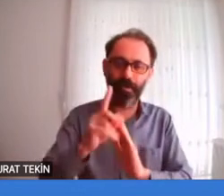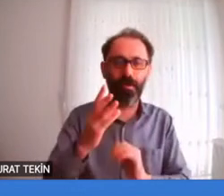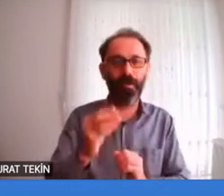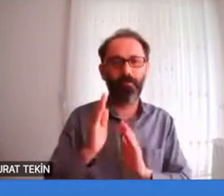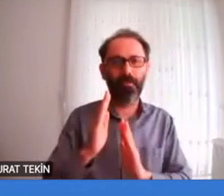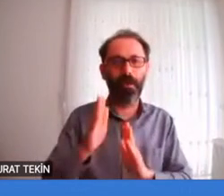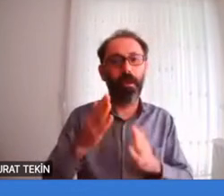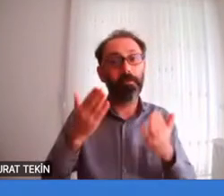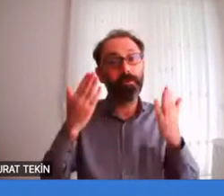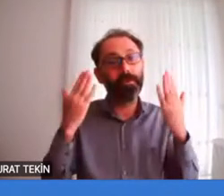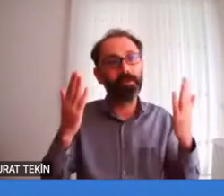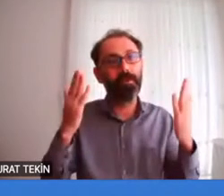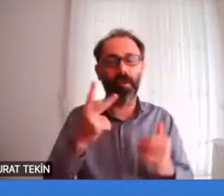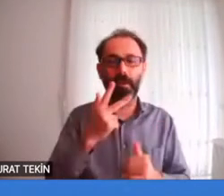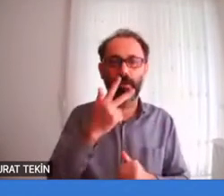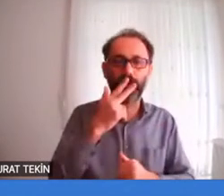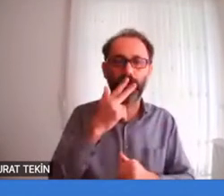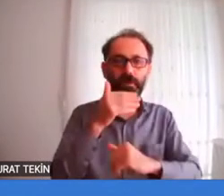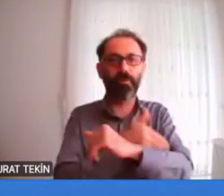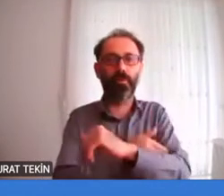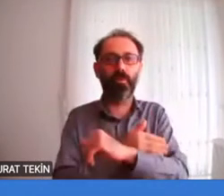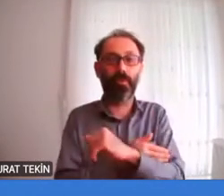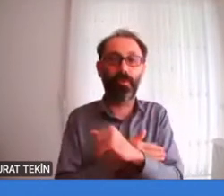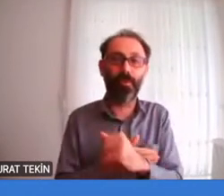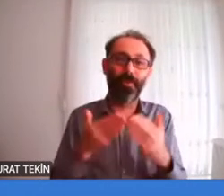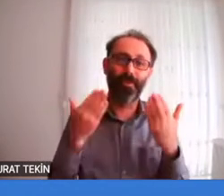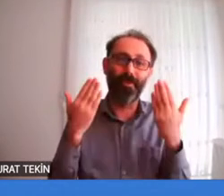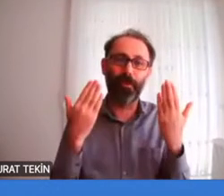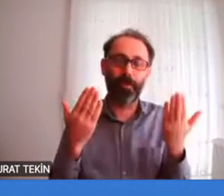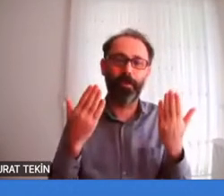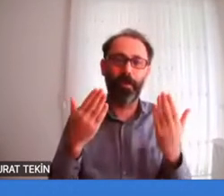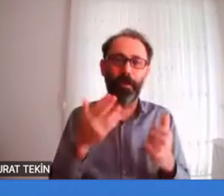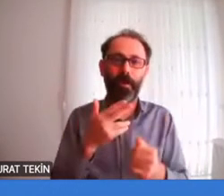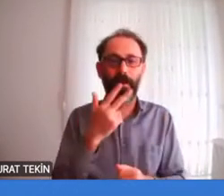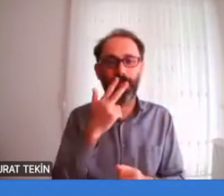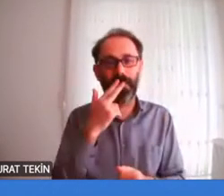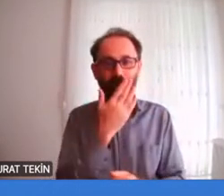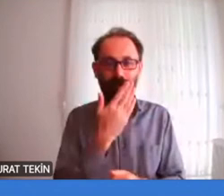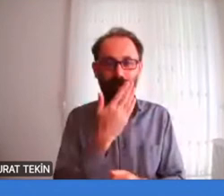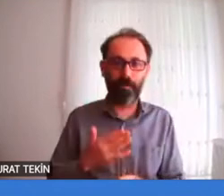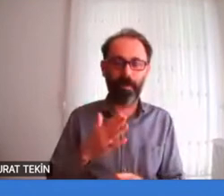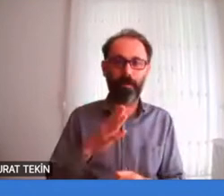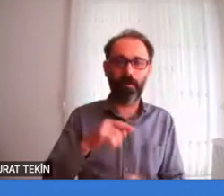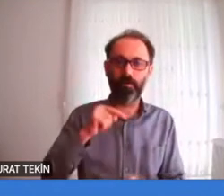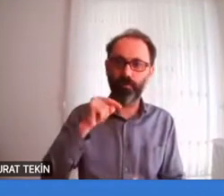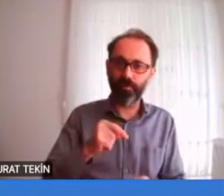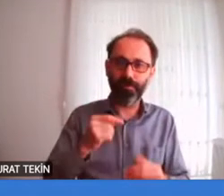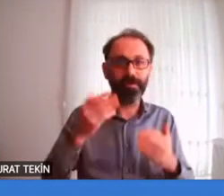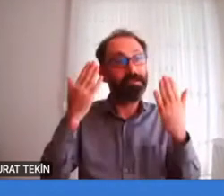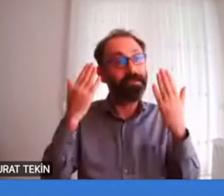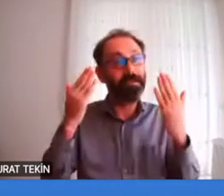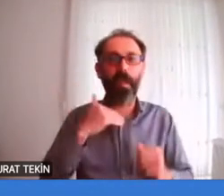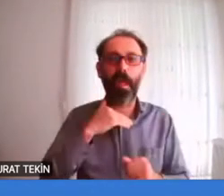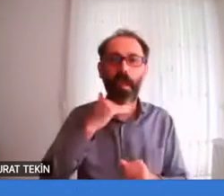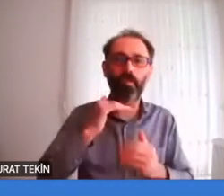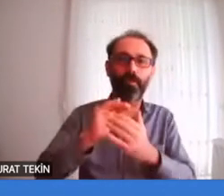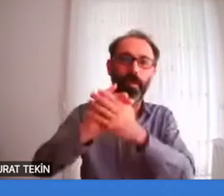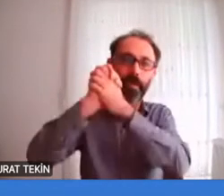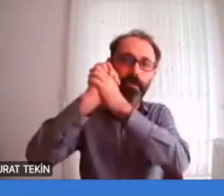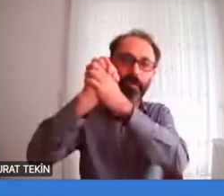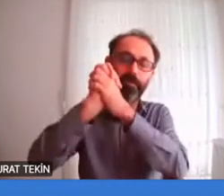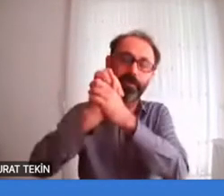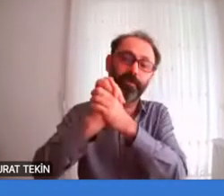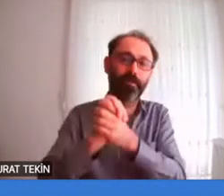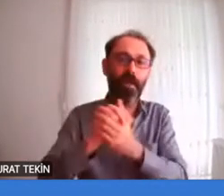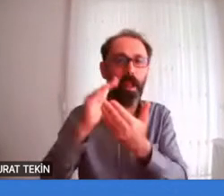İnşallah Samsun da bize uğurlu gelir. Burayı da sevdik, istiyorduk zaten. Burada inşallah bir Avrupa Şampiyonası da final oynayıp